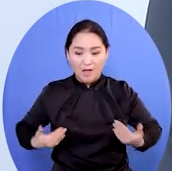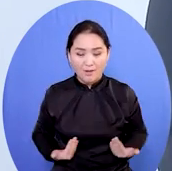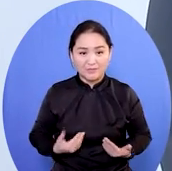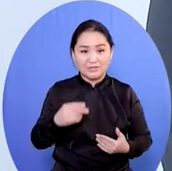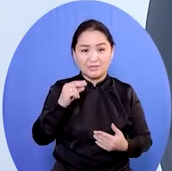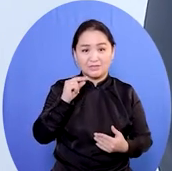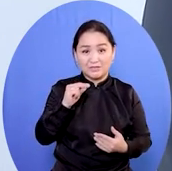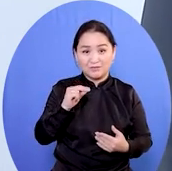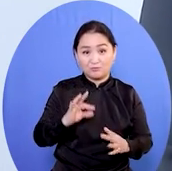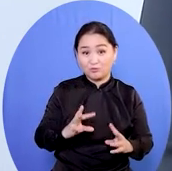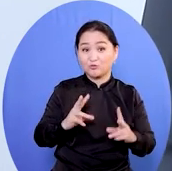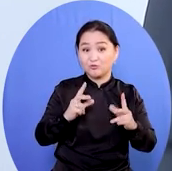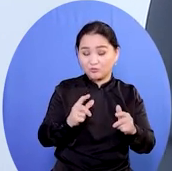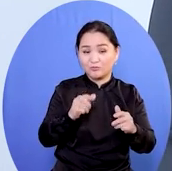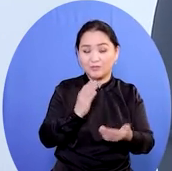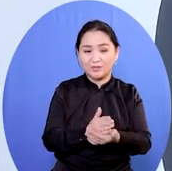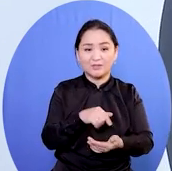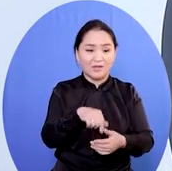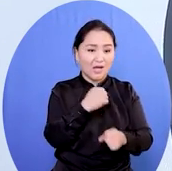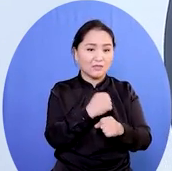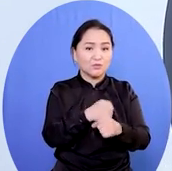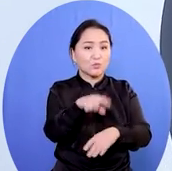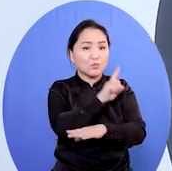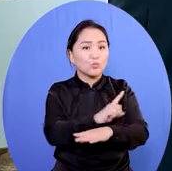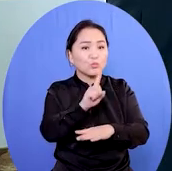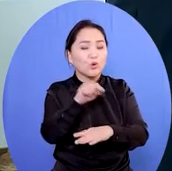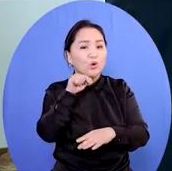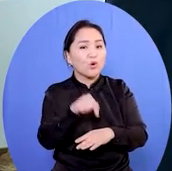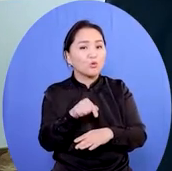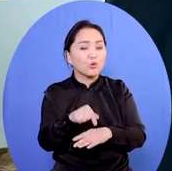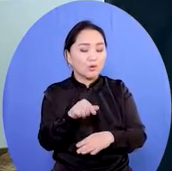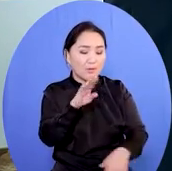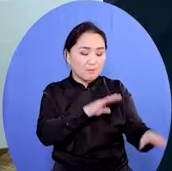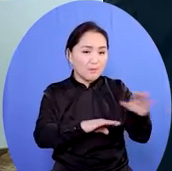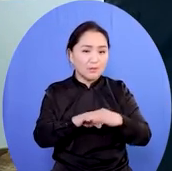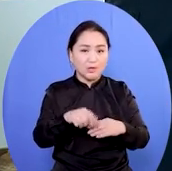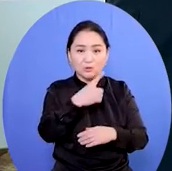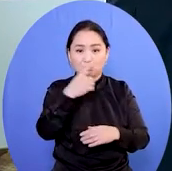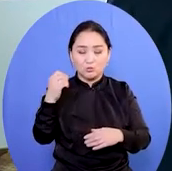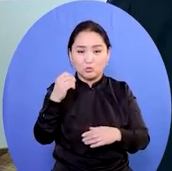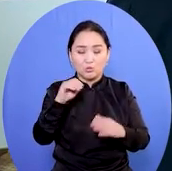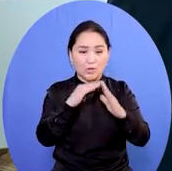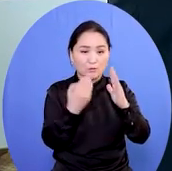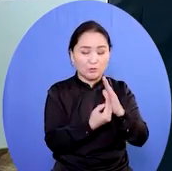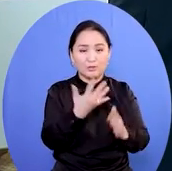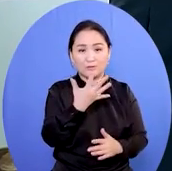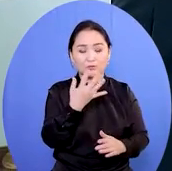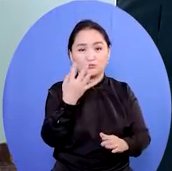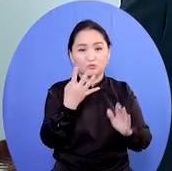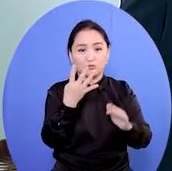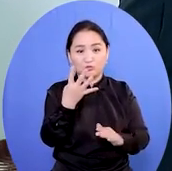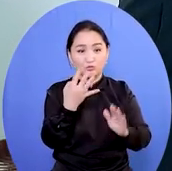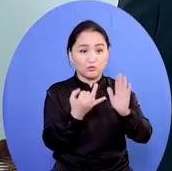амьдралын чанартаас өөрчлөлт орчин тийм үү. Тэгэхээр ингэж ажилласныхаа үр дүнд бол одоогоор яг өнөөдрийн байдлаар 100 өрхийн 547%